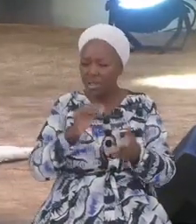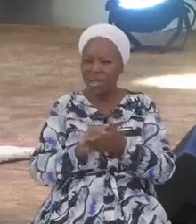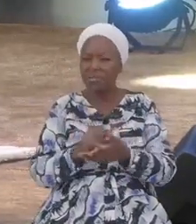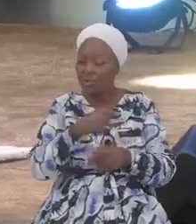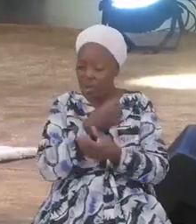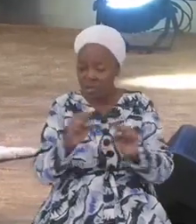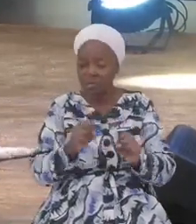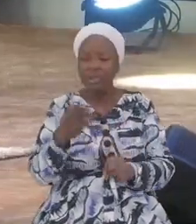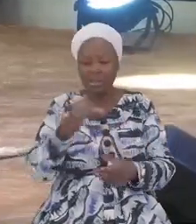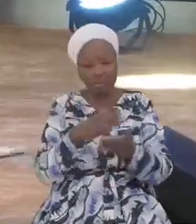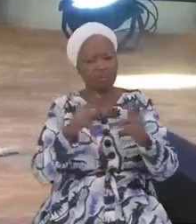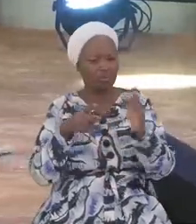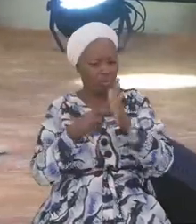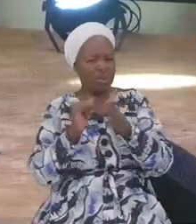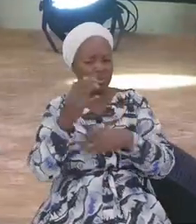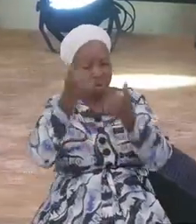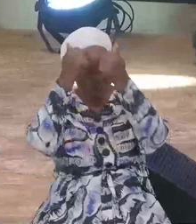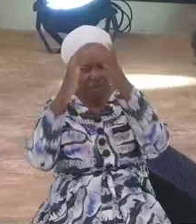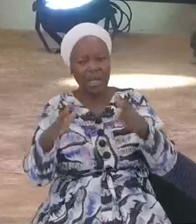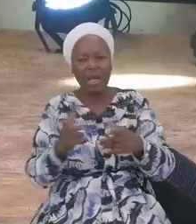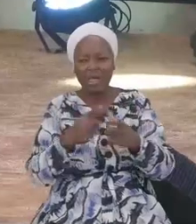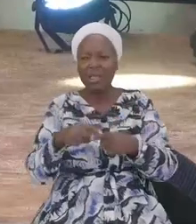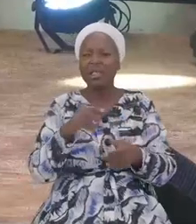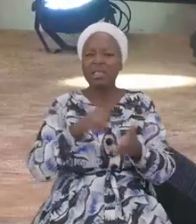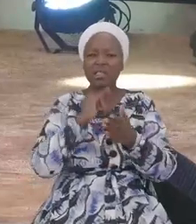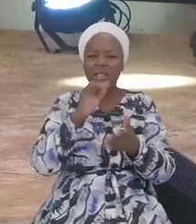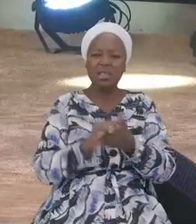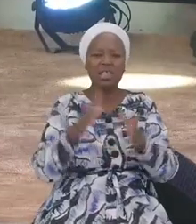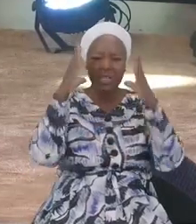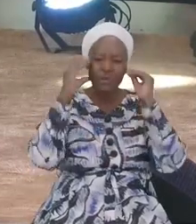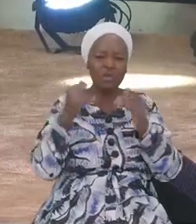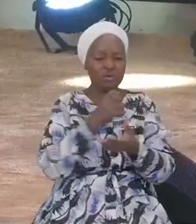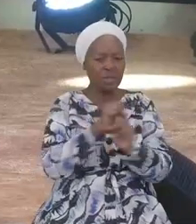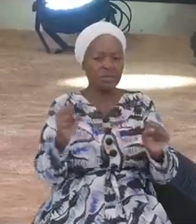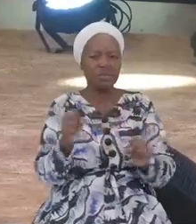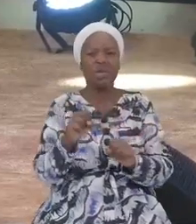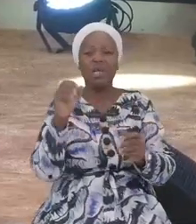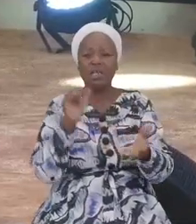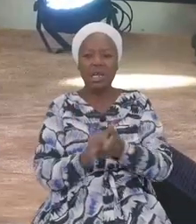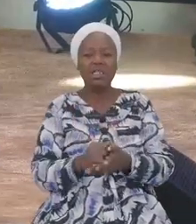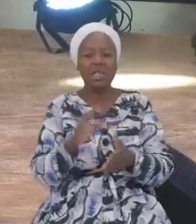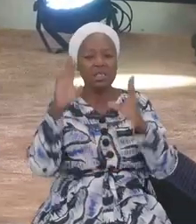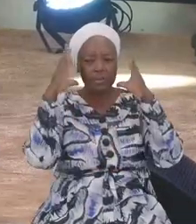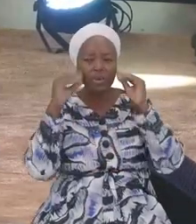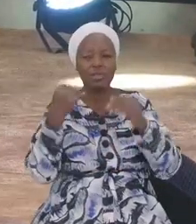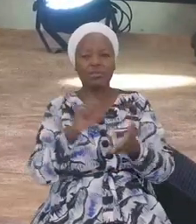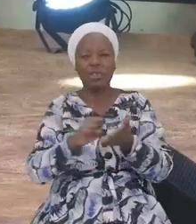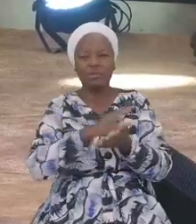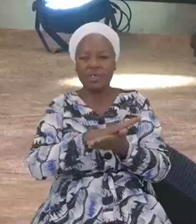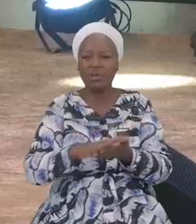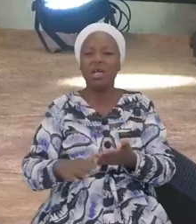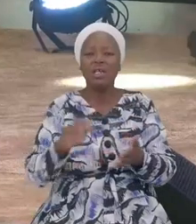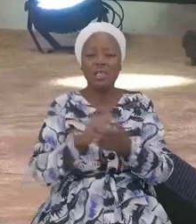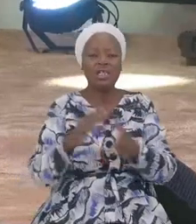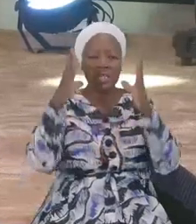que vous êtes obéissant. C'est cette obéissance, cette expérience du salut, cette expérience de la sanctification, cette